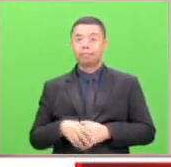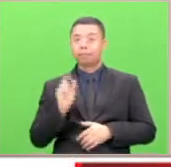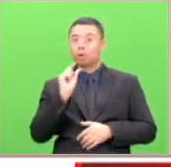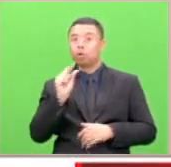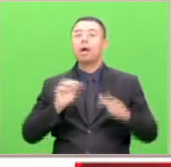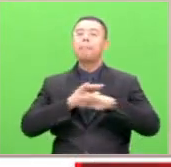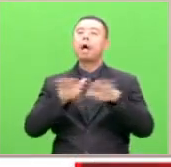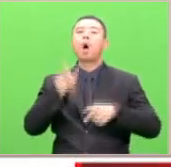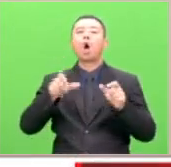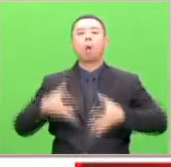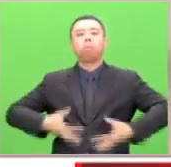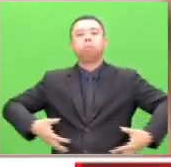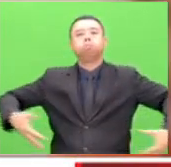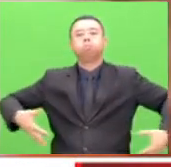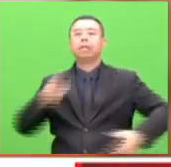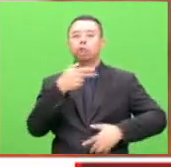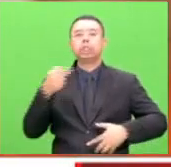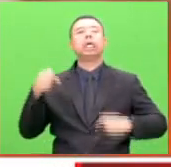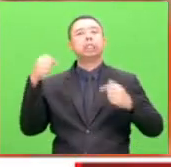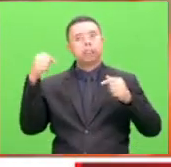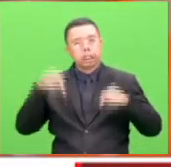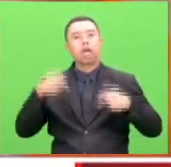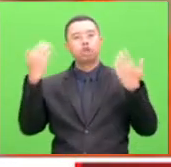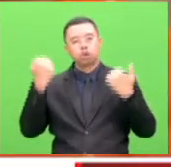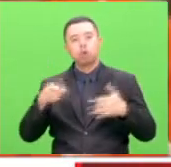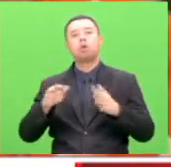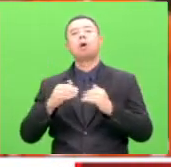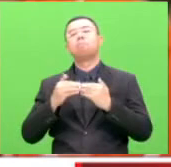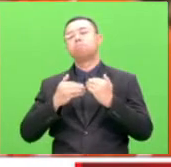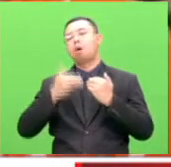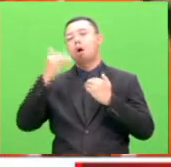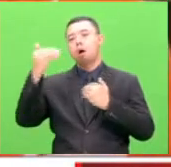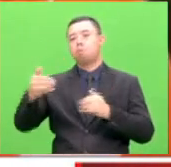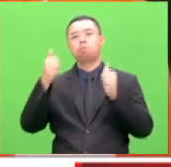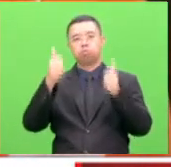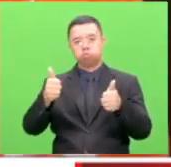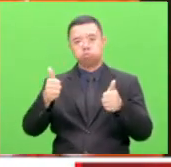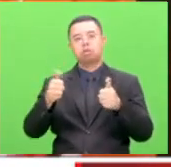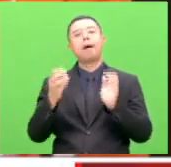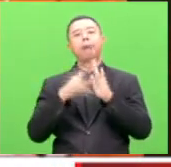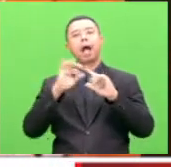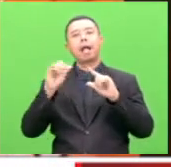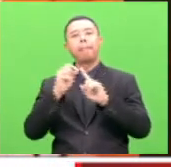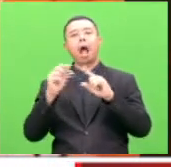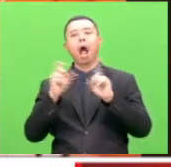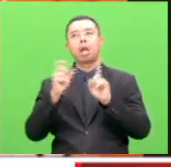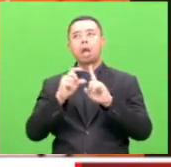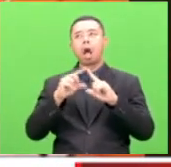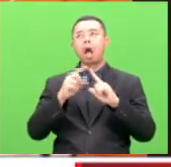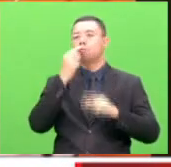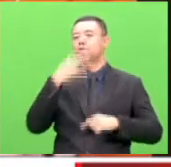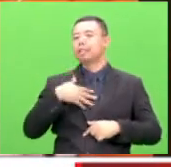Penanganan kasus obesitas di Indonesia kini semakin maju. Mayapada Hospital Jakarta Selatan memiliki teknik